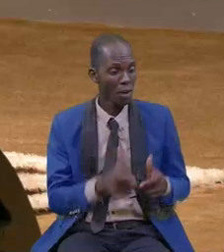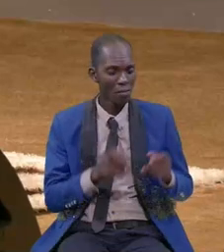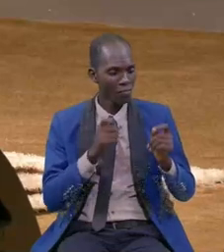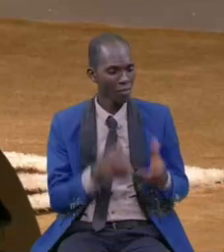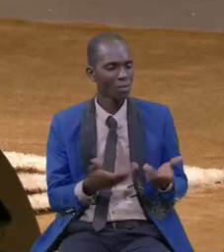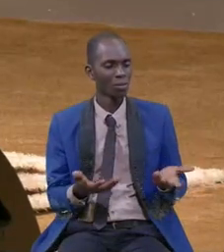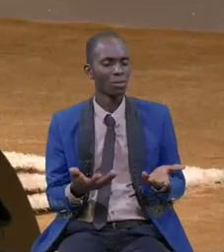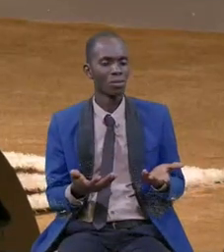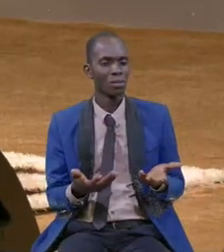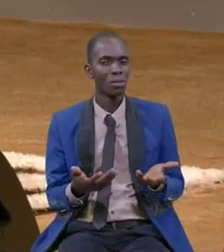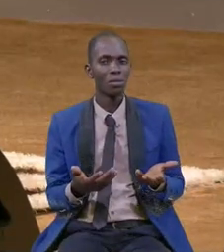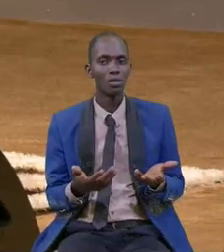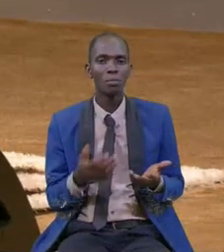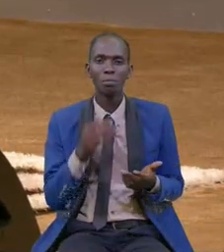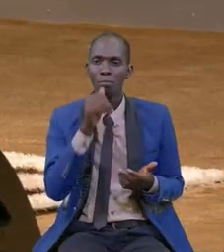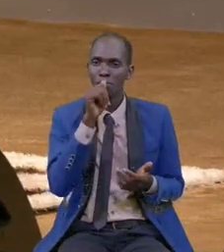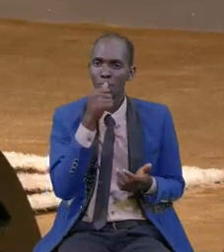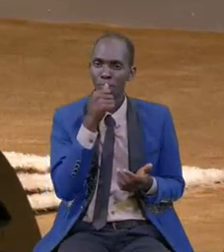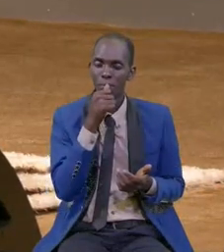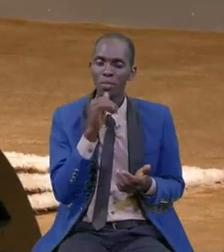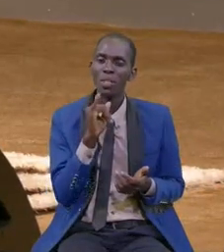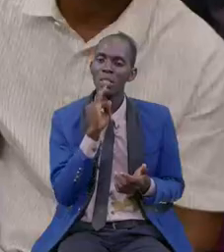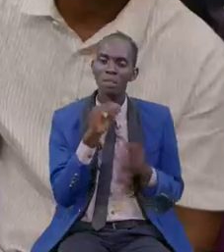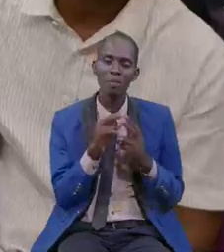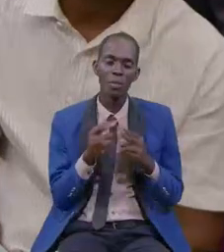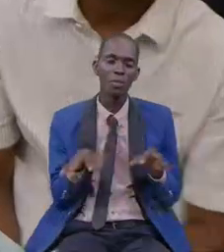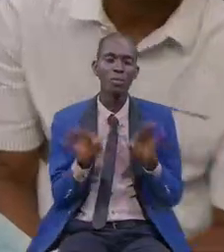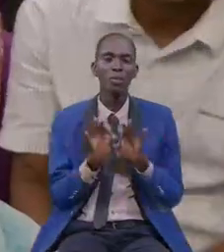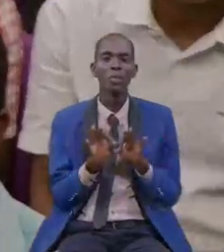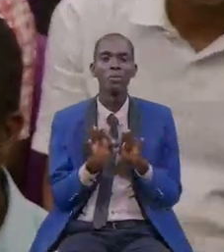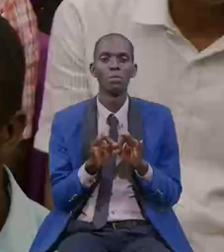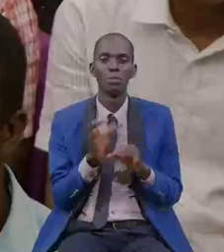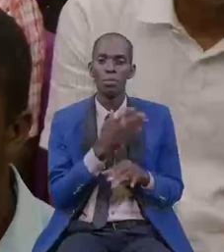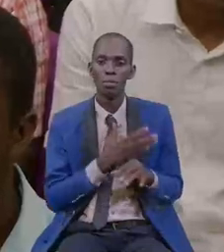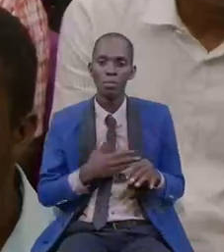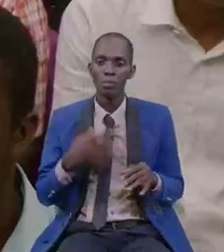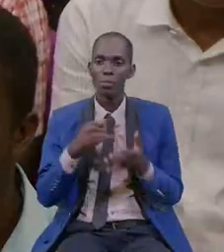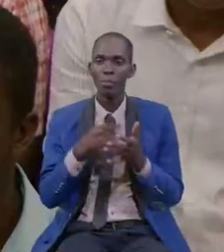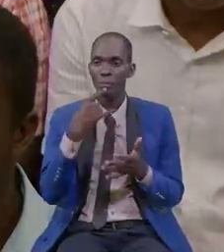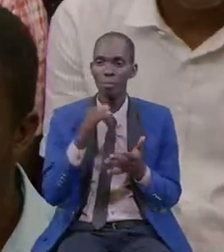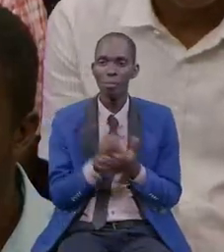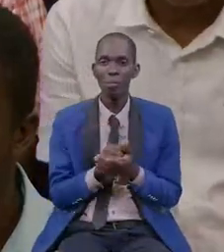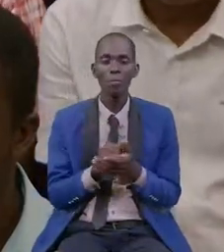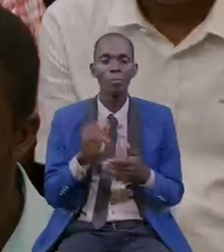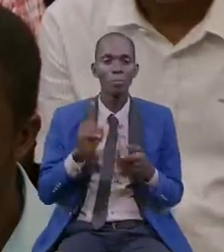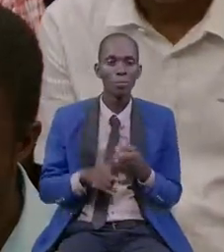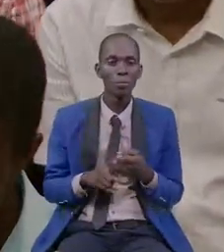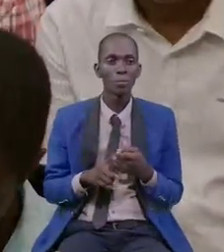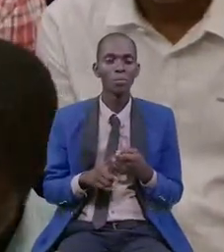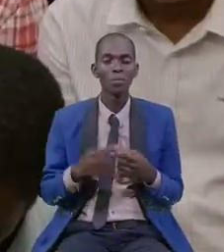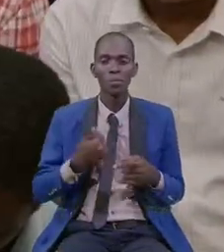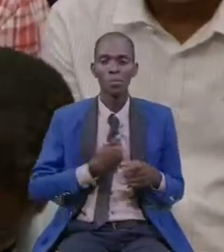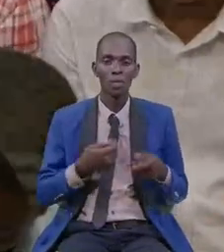faire les choses rapidement patience la patience est nécessaire il dit que à la tempérance vous devez ajouter la